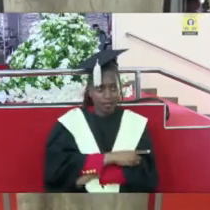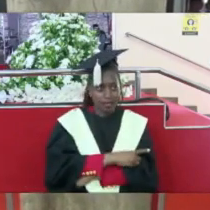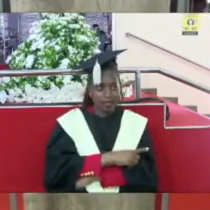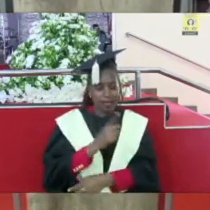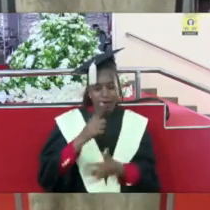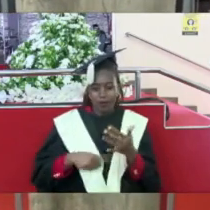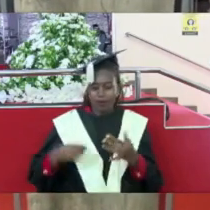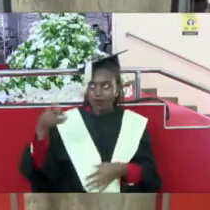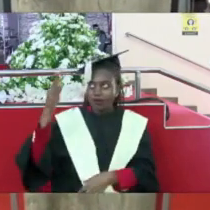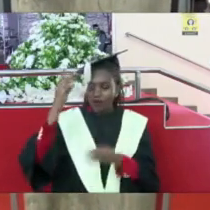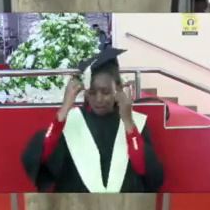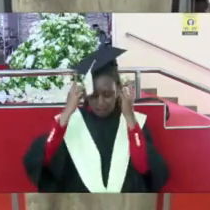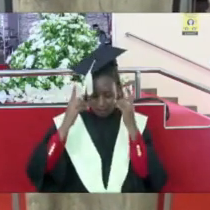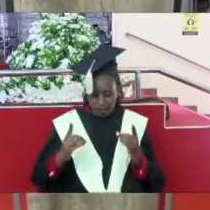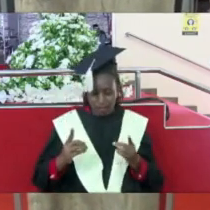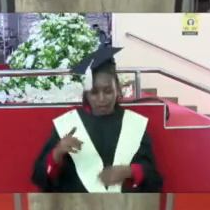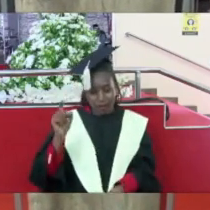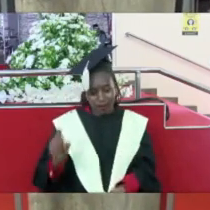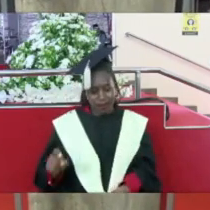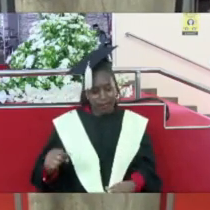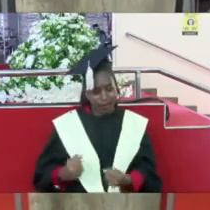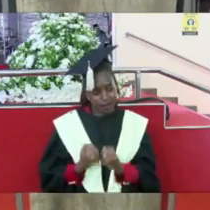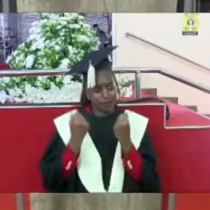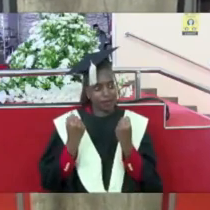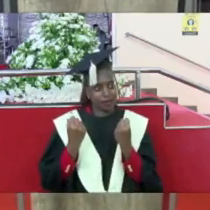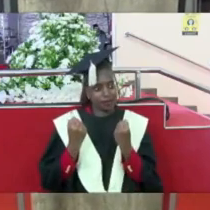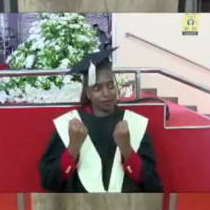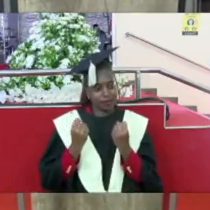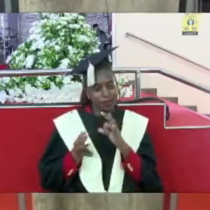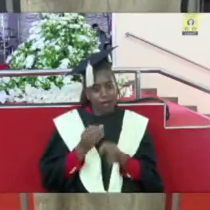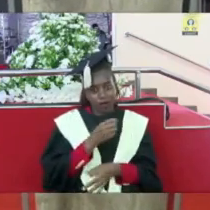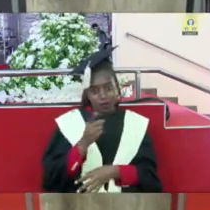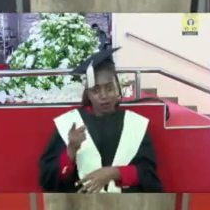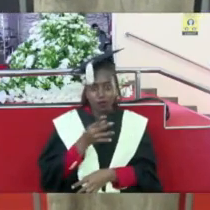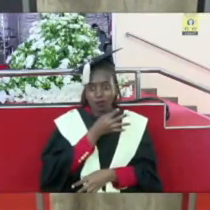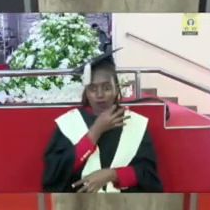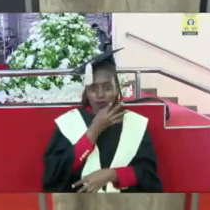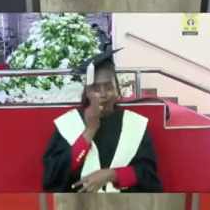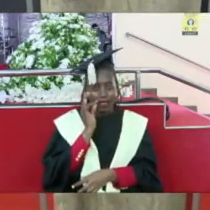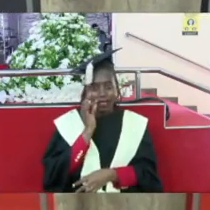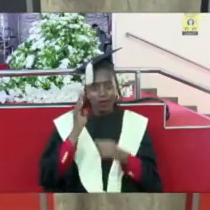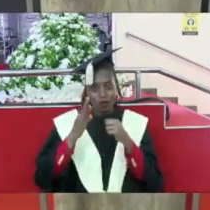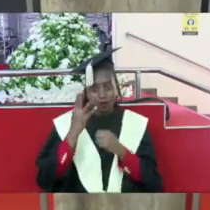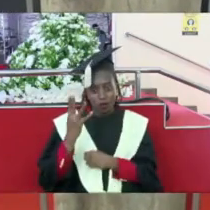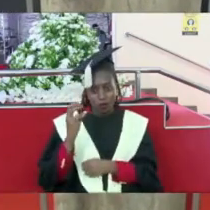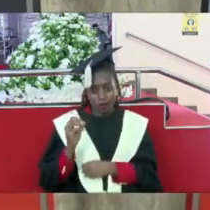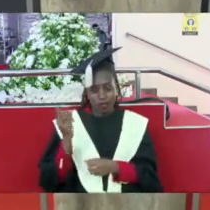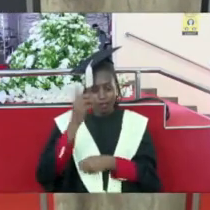kitakufa, kitakufa. Whatever God has. Hata ufunge siku 40. You fast for 40 days. Kitakufa. Will die.